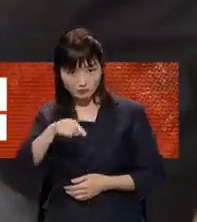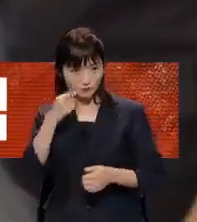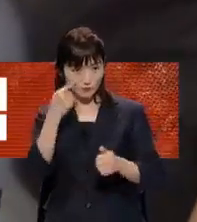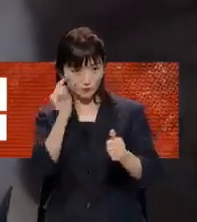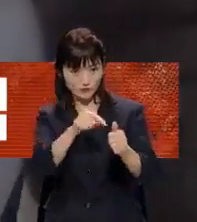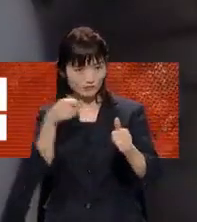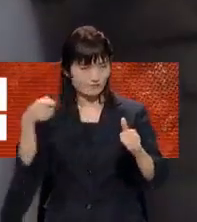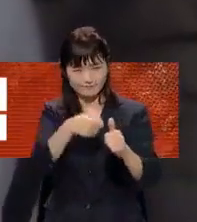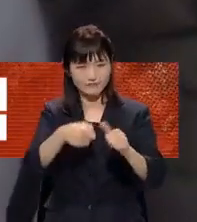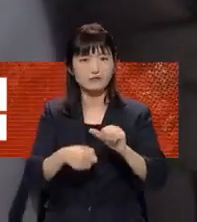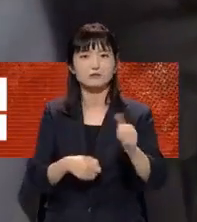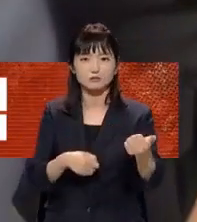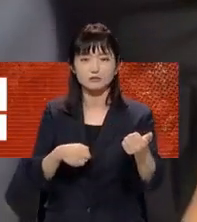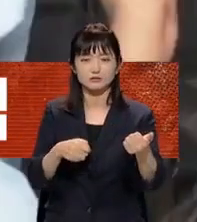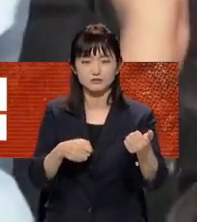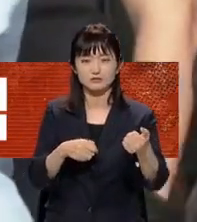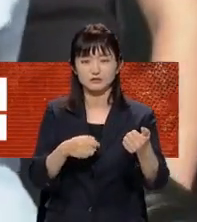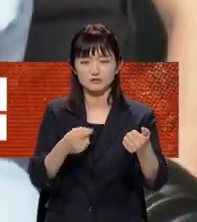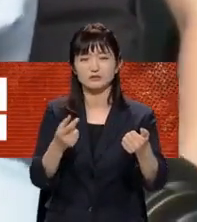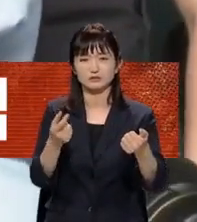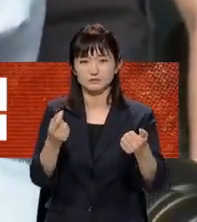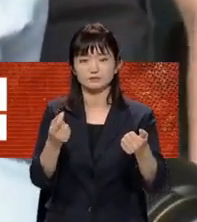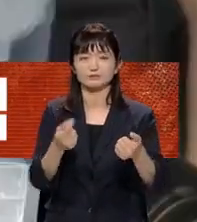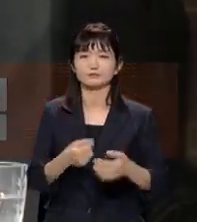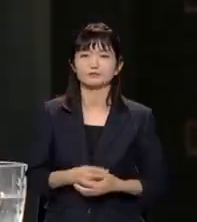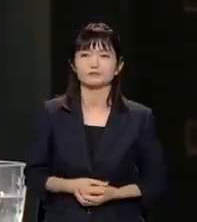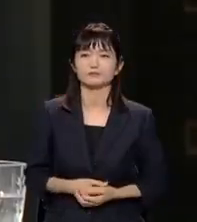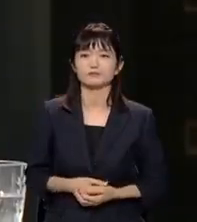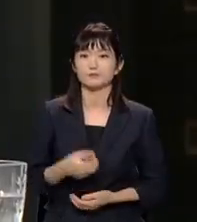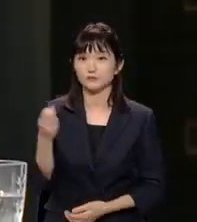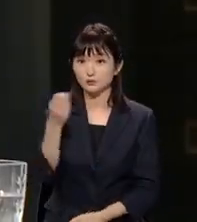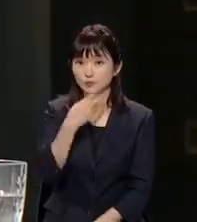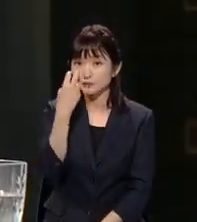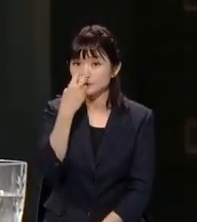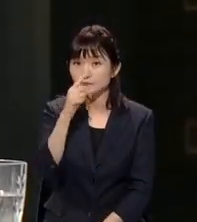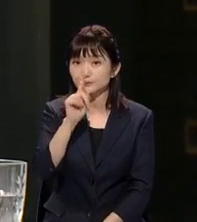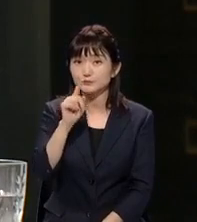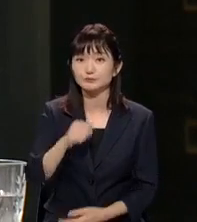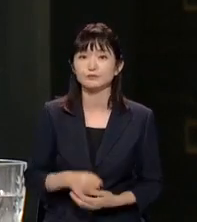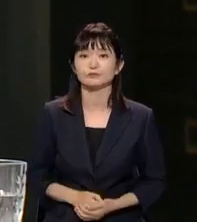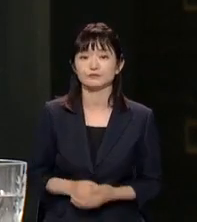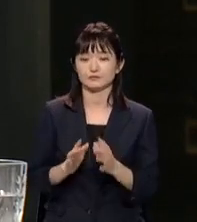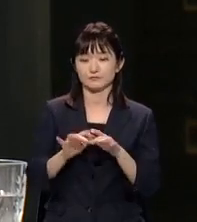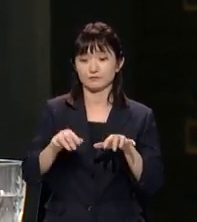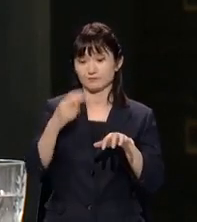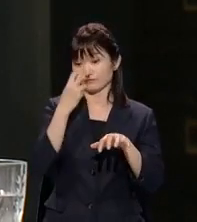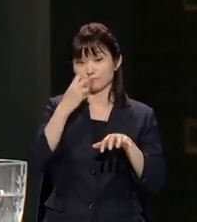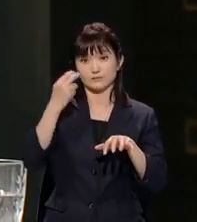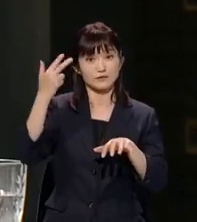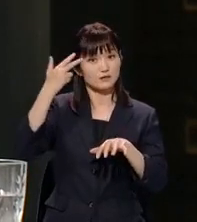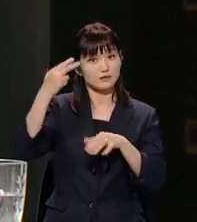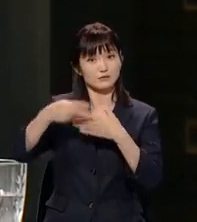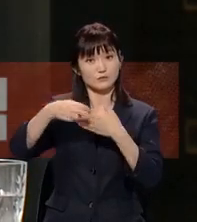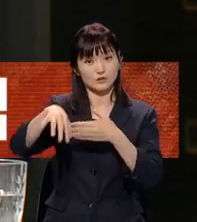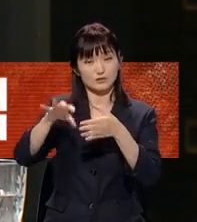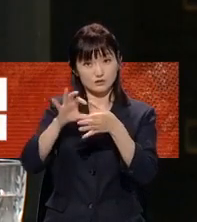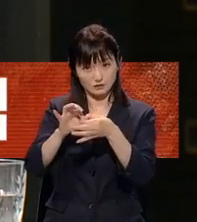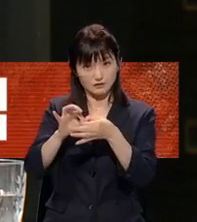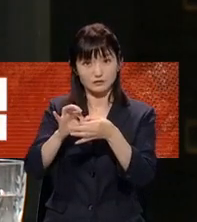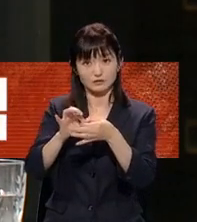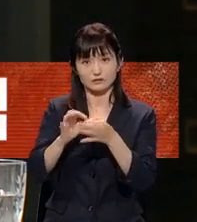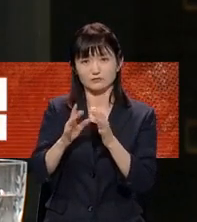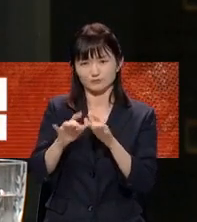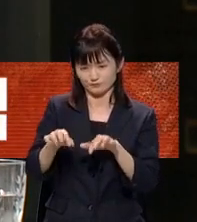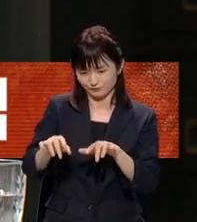받았을 것 같습니다 자 그리고 또 한 가지 검색한게 드러났습니다 정신병원 정신병원과 관련된